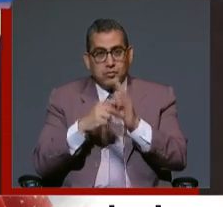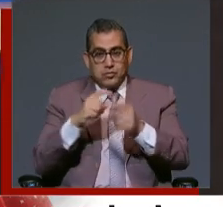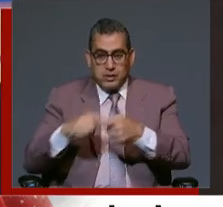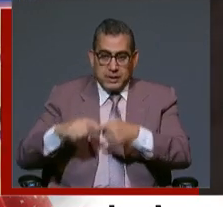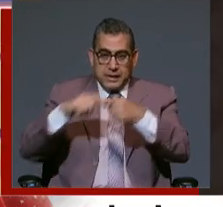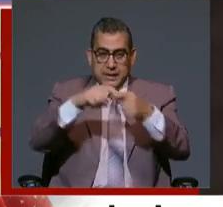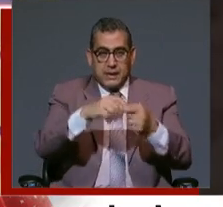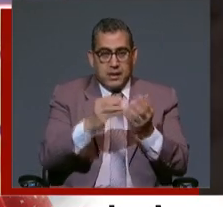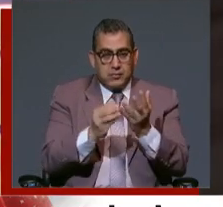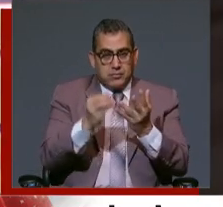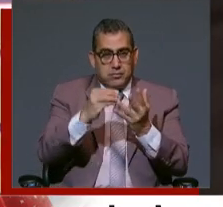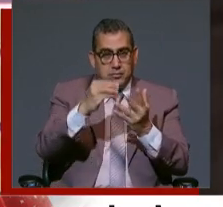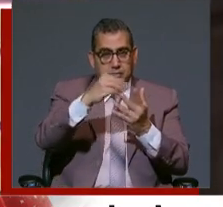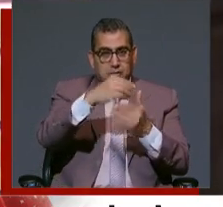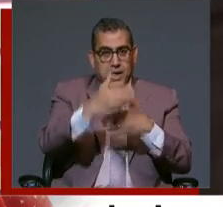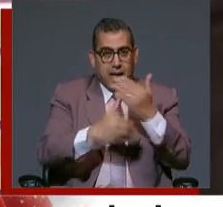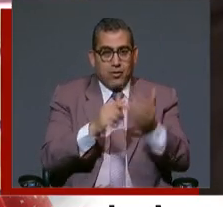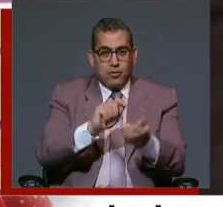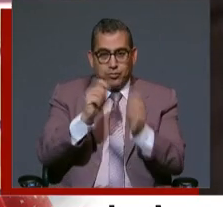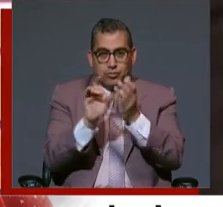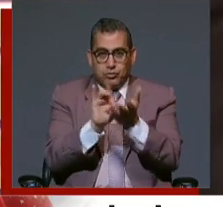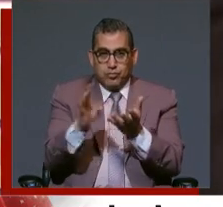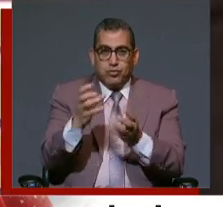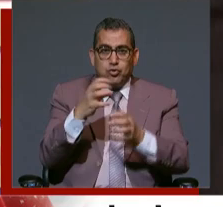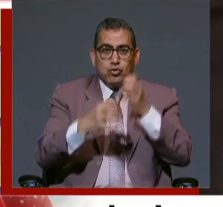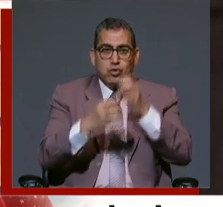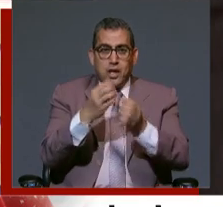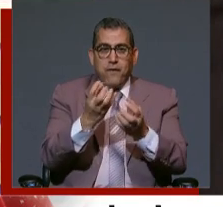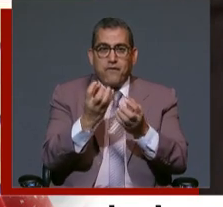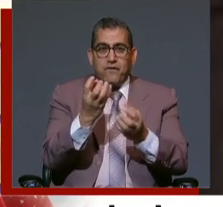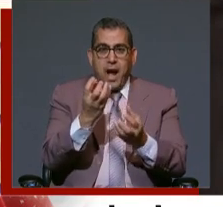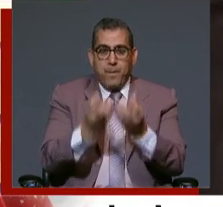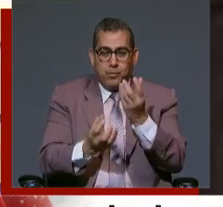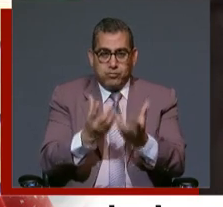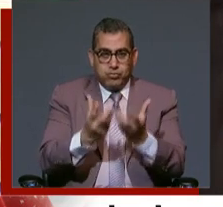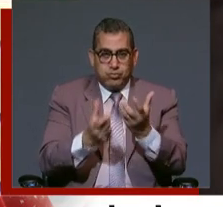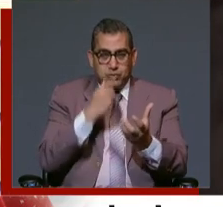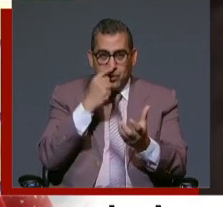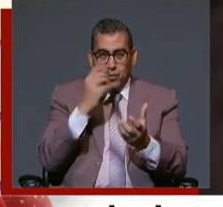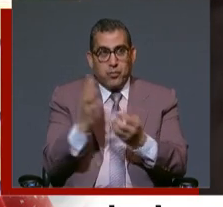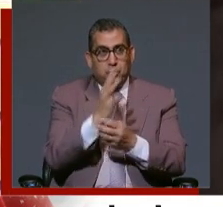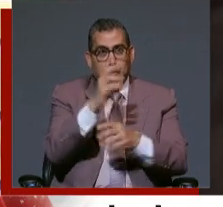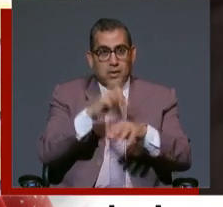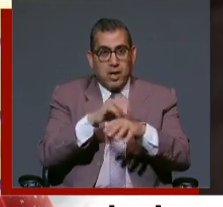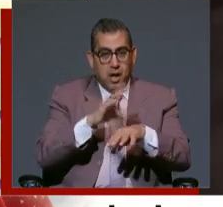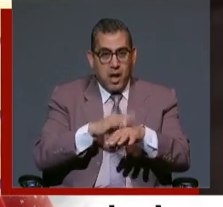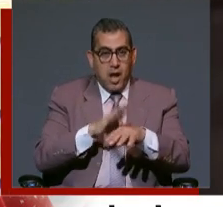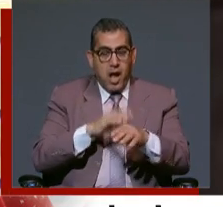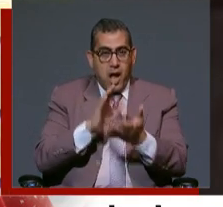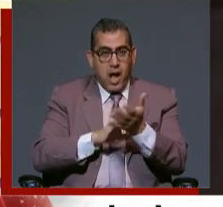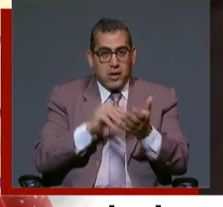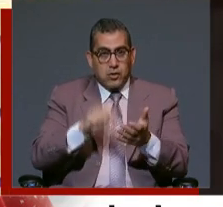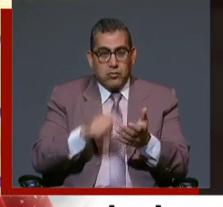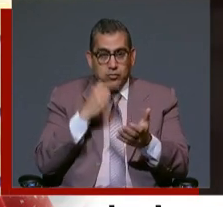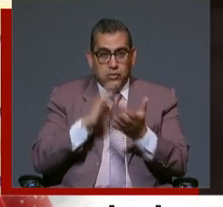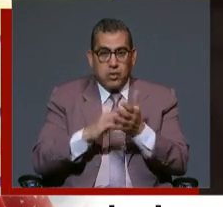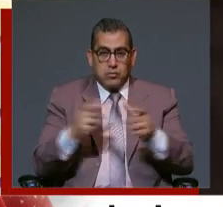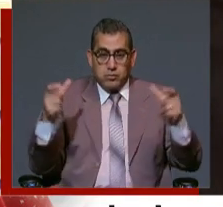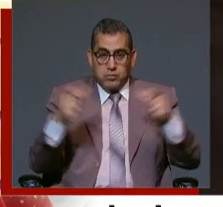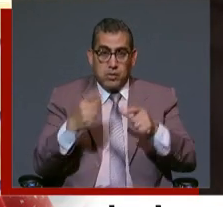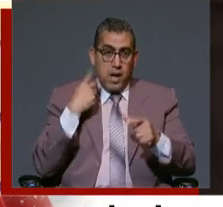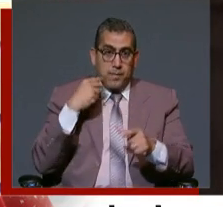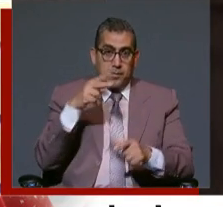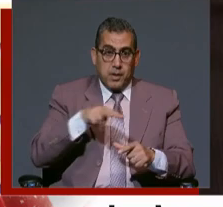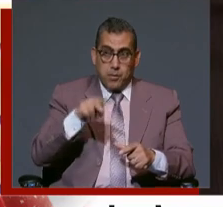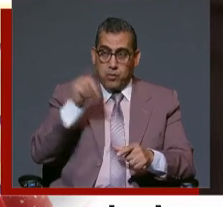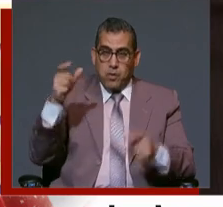التدريجي Just Transition. والحقيقة أعتقد إن القضية دي هتطرح بقوة على طاولة COP 28، ومصر